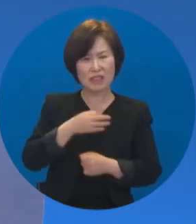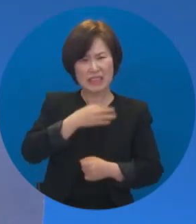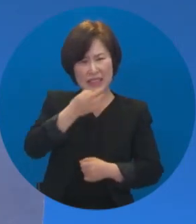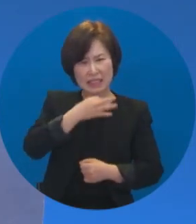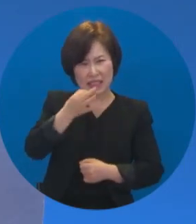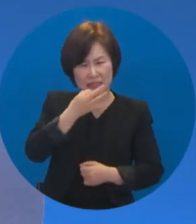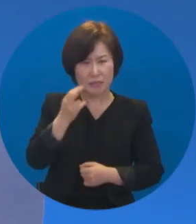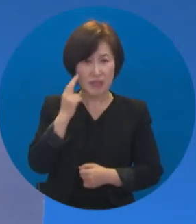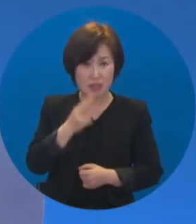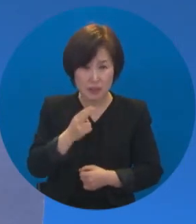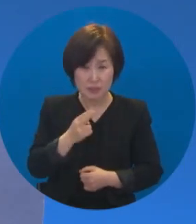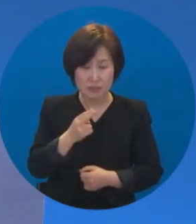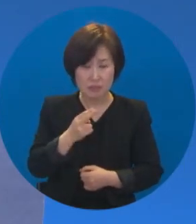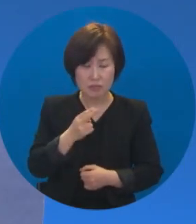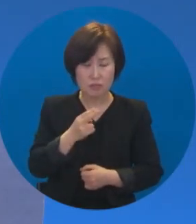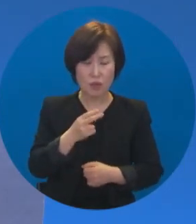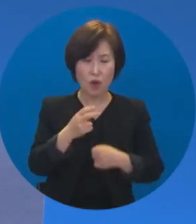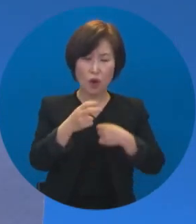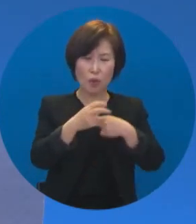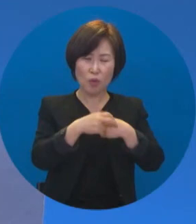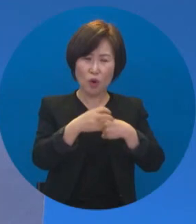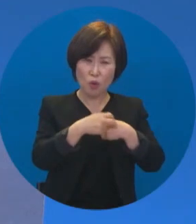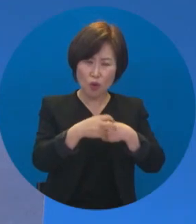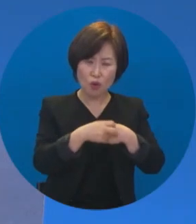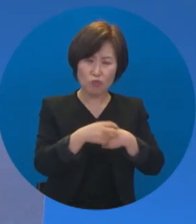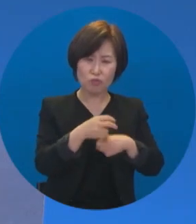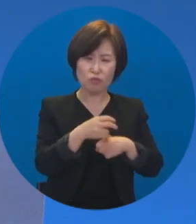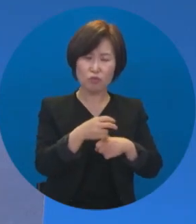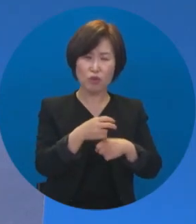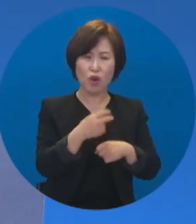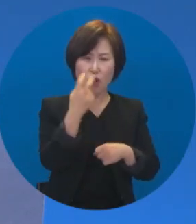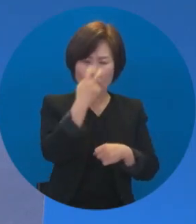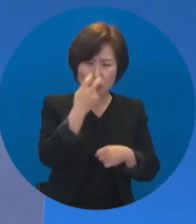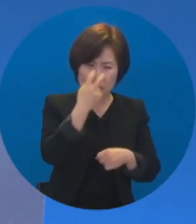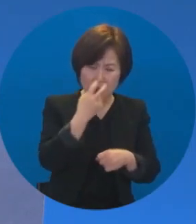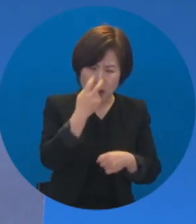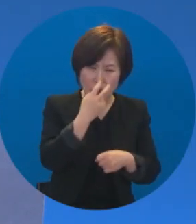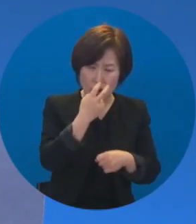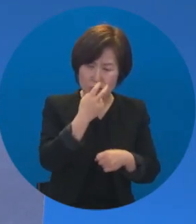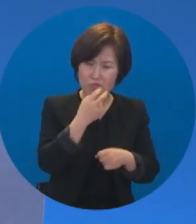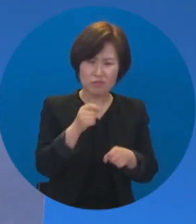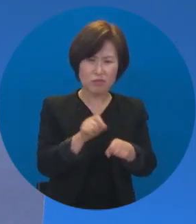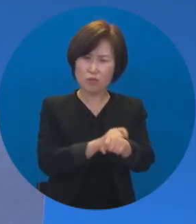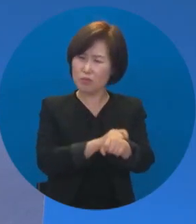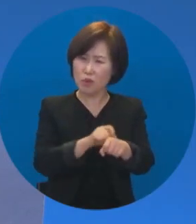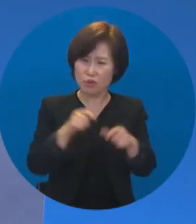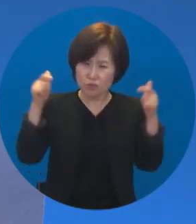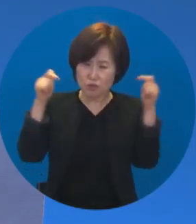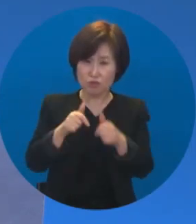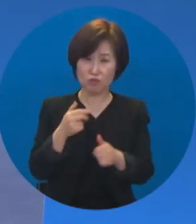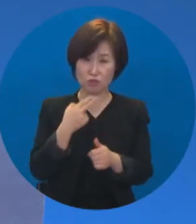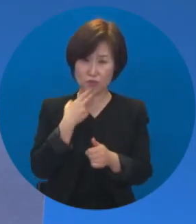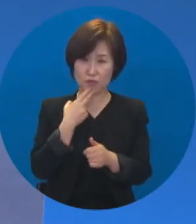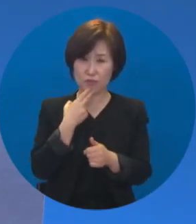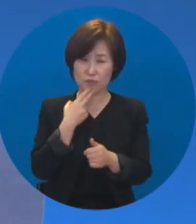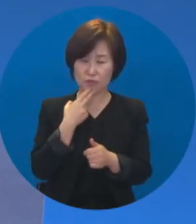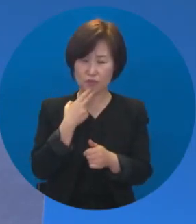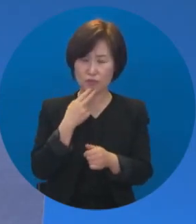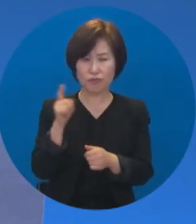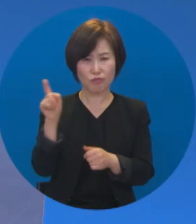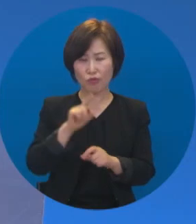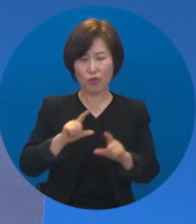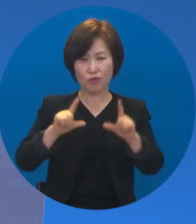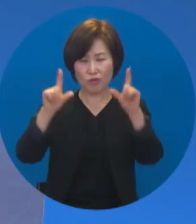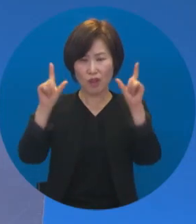가서 이비인후과에서도 약도 받아보고 여러 가지 했는데 별로 차도가 없었어요. 그러다가 우연한